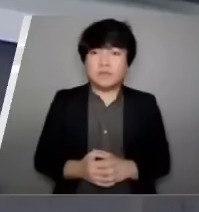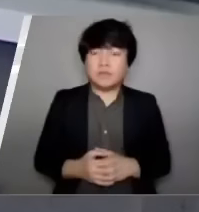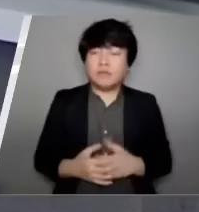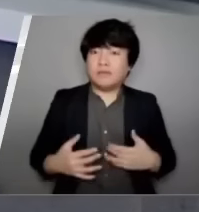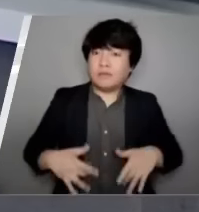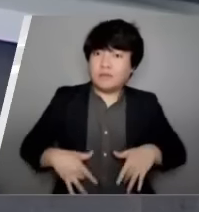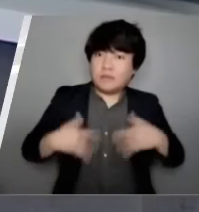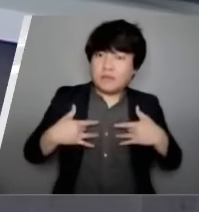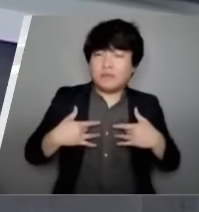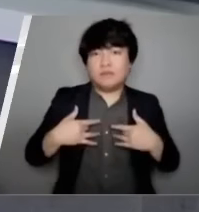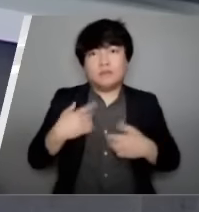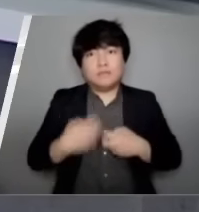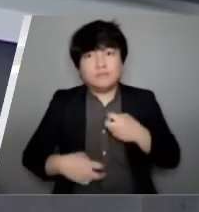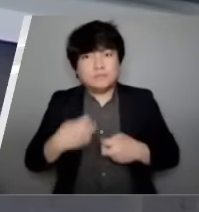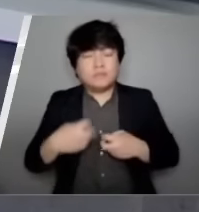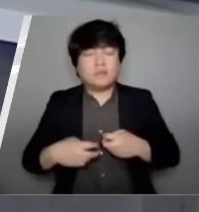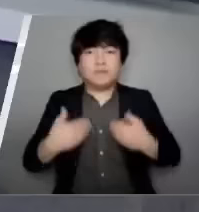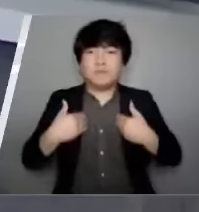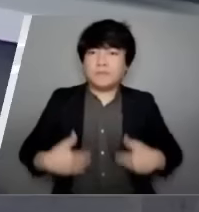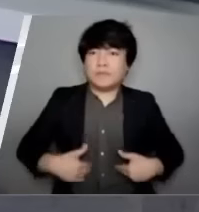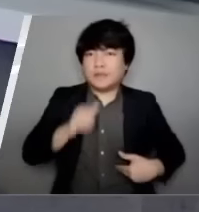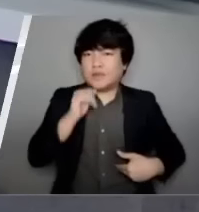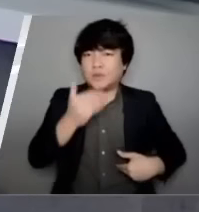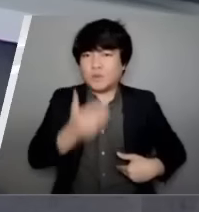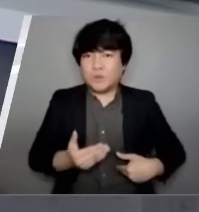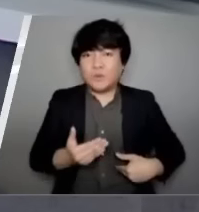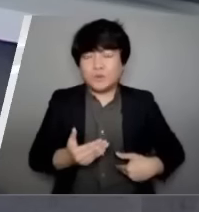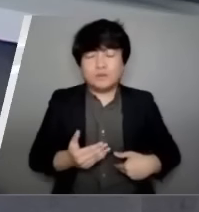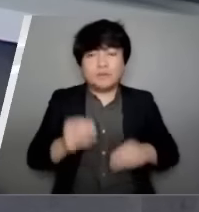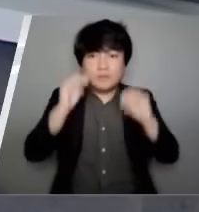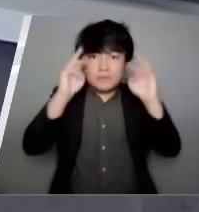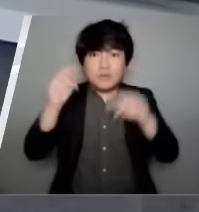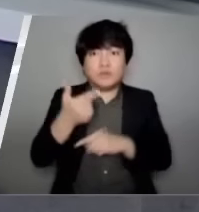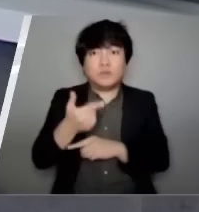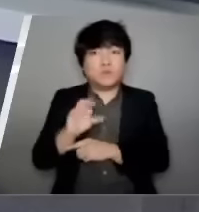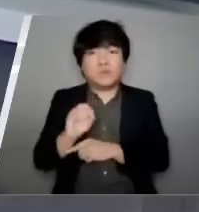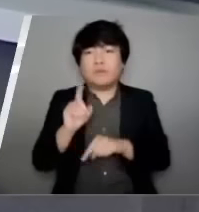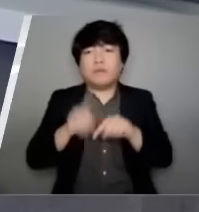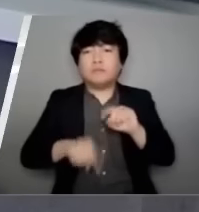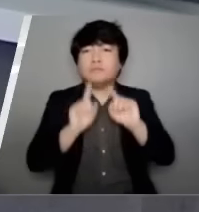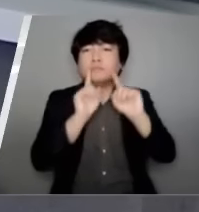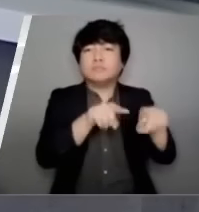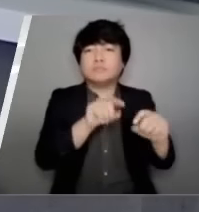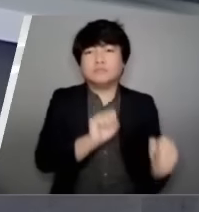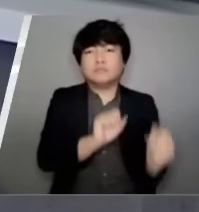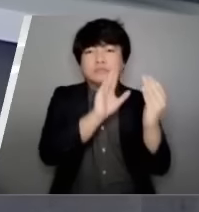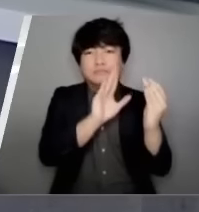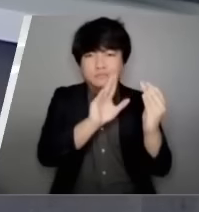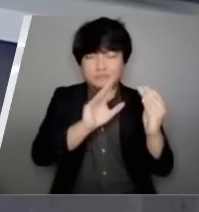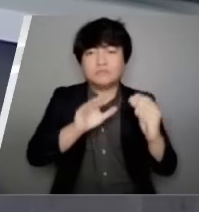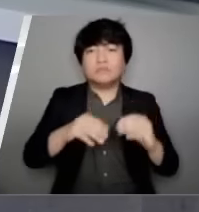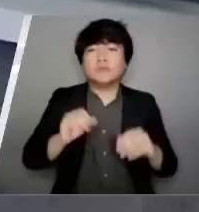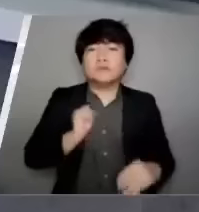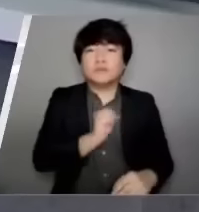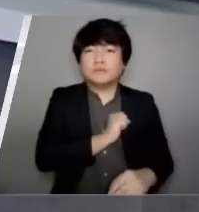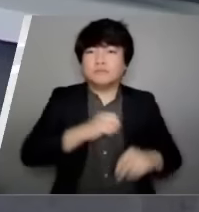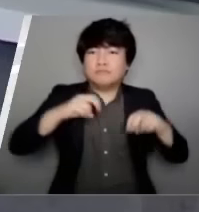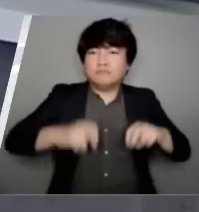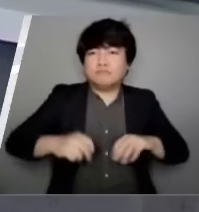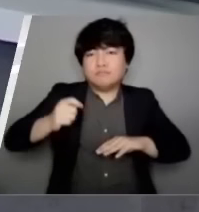hindi raw makadadalo sa pagdinig ng Senado bukas si suspended Bamban Mayor Alice Buo. Sabi ni Senate President Cheese Escudero, handa siyang